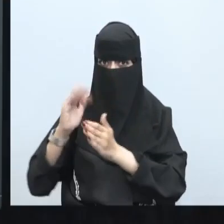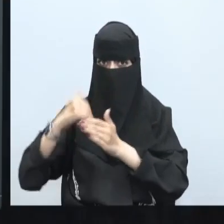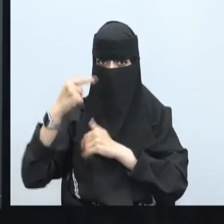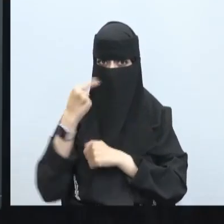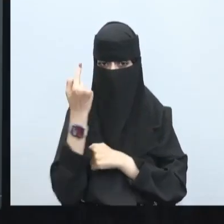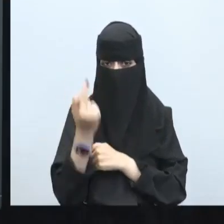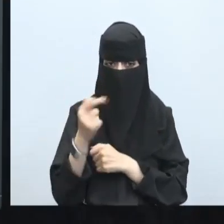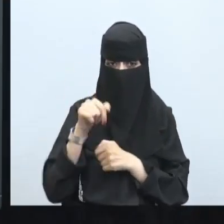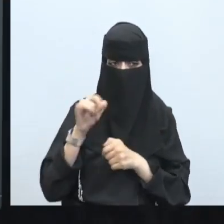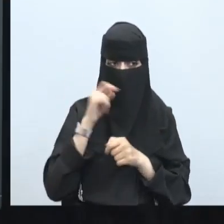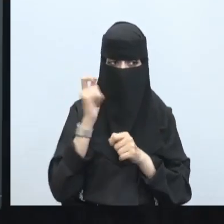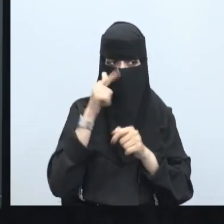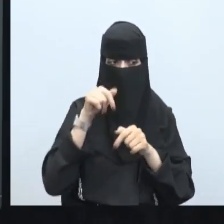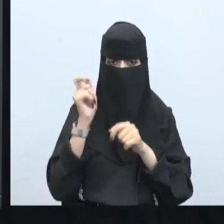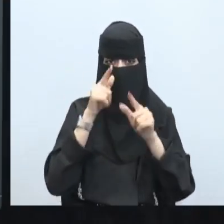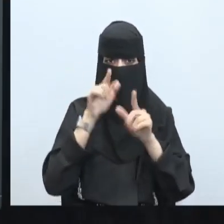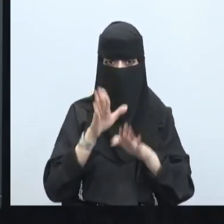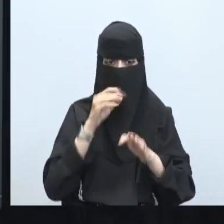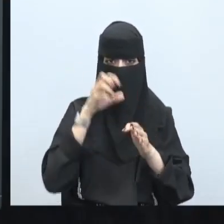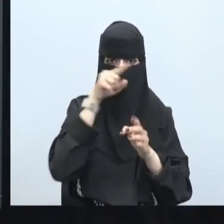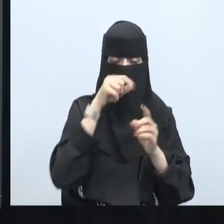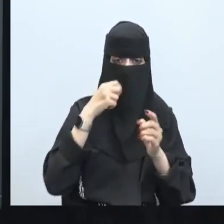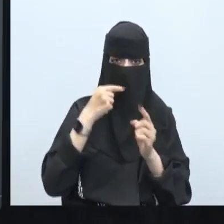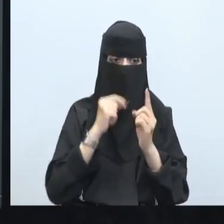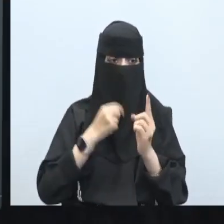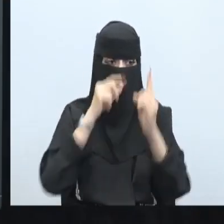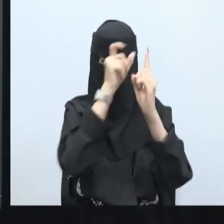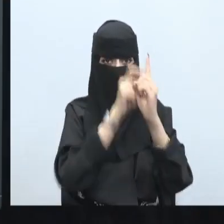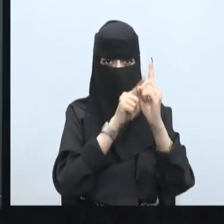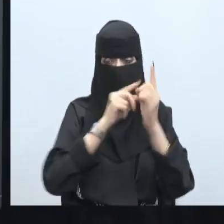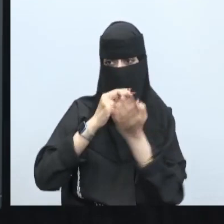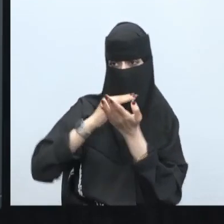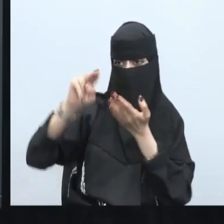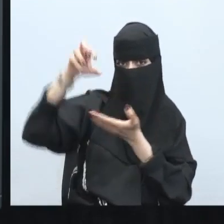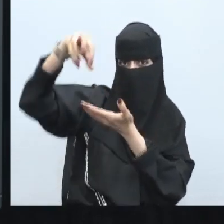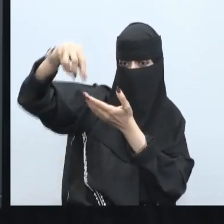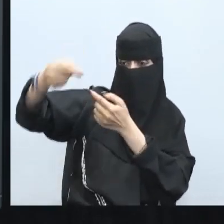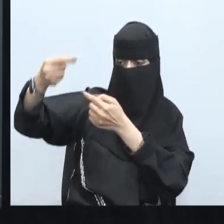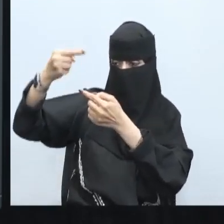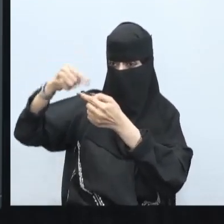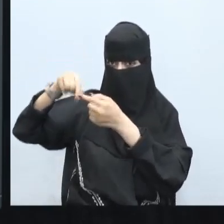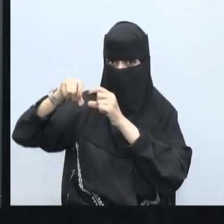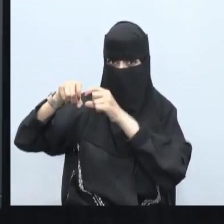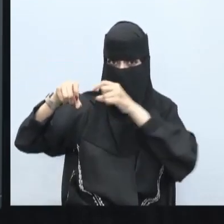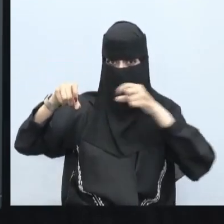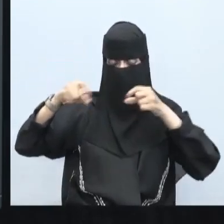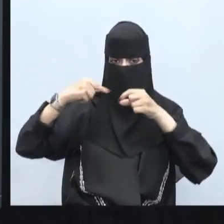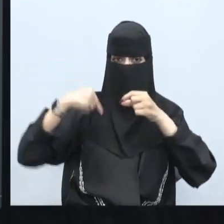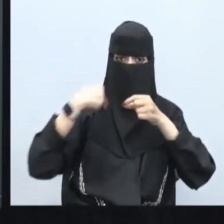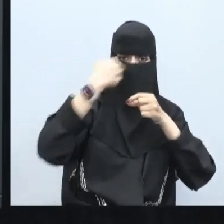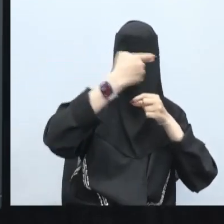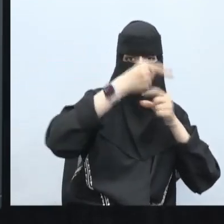عميل مباشره المخزن سيرسل الى شركه النقل شركه النقل ستقوم بشحن المنتج الى العميل